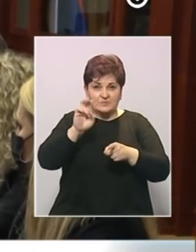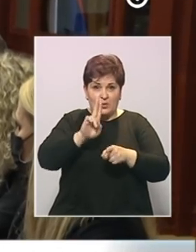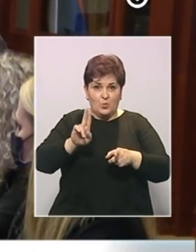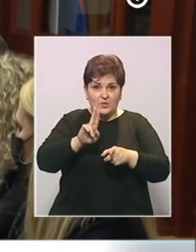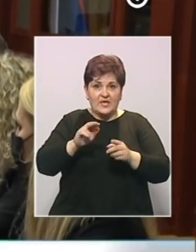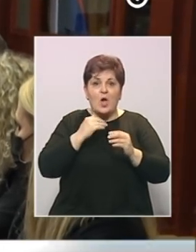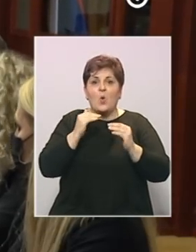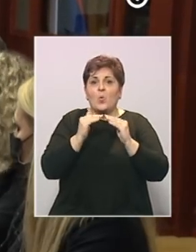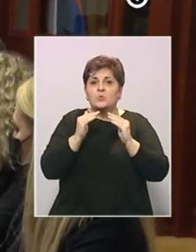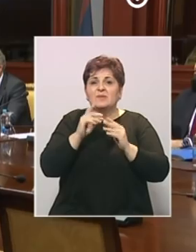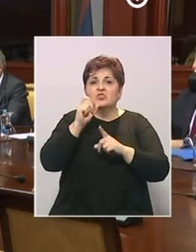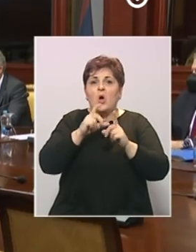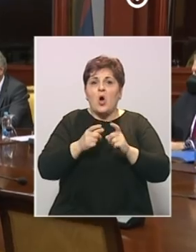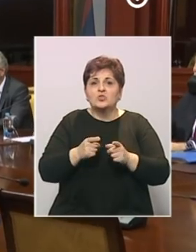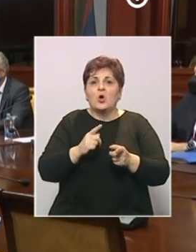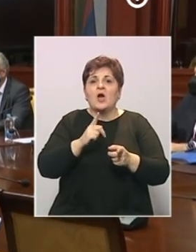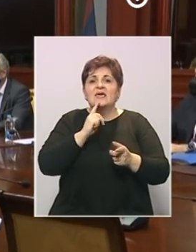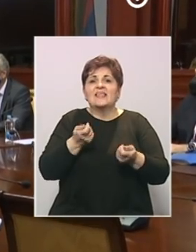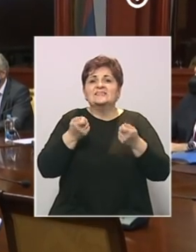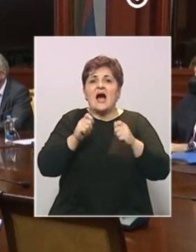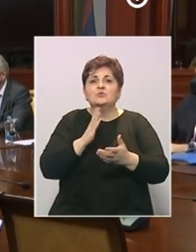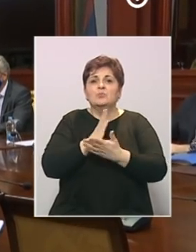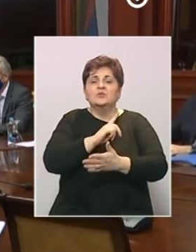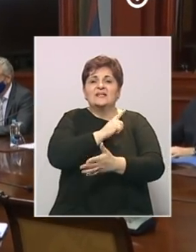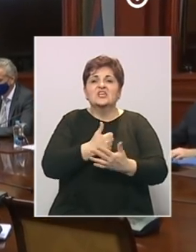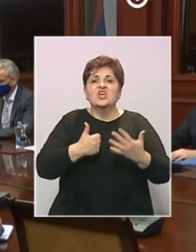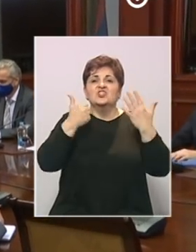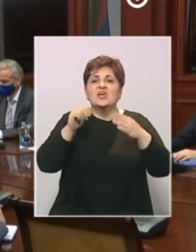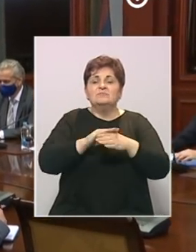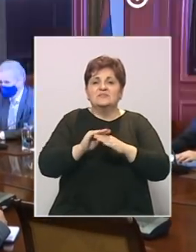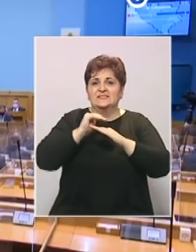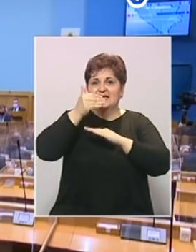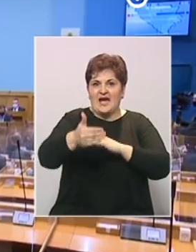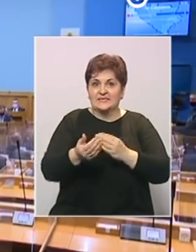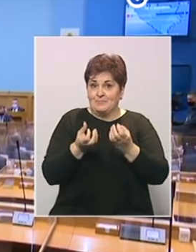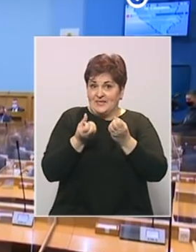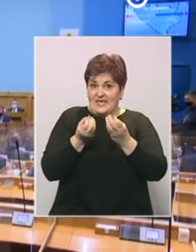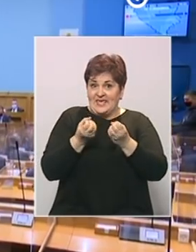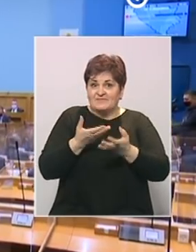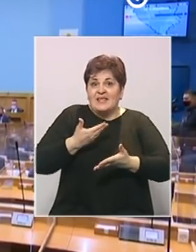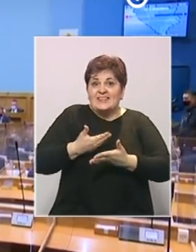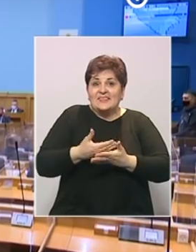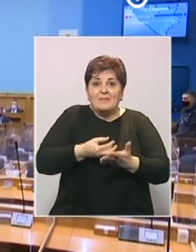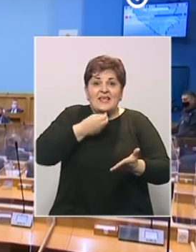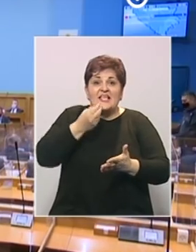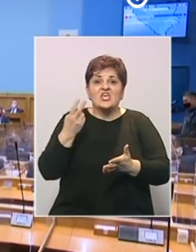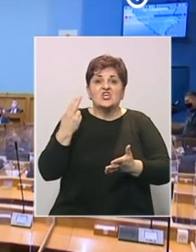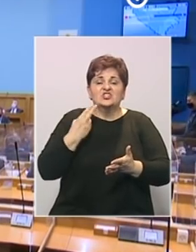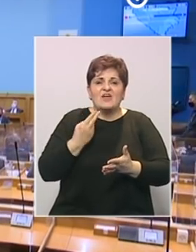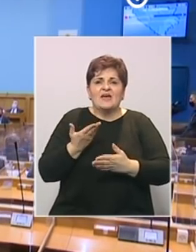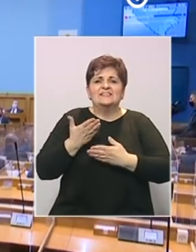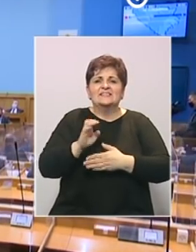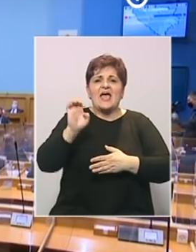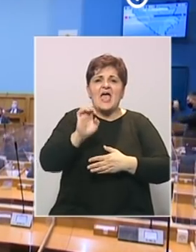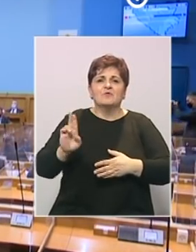unije usuglasio je s Dodikom i da zaključci stupe na snagu 6 mjeseci kasnije. Informacija se temelji na izvješću šefa izaslanstva